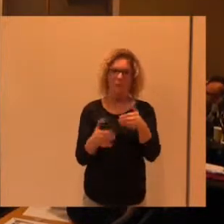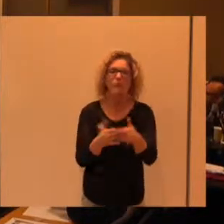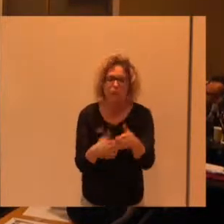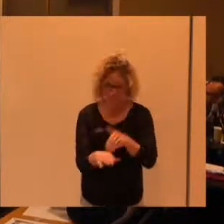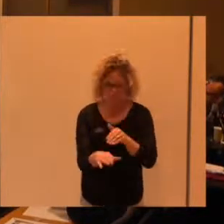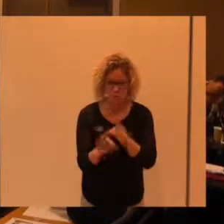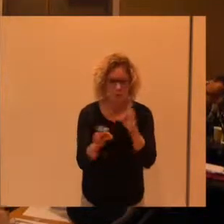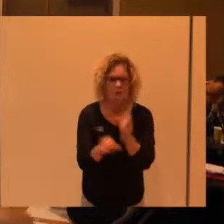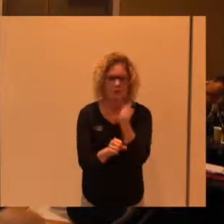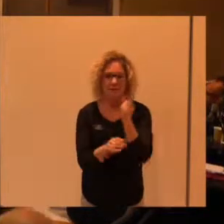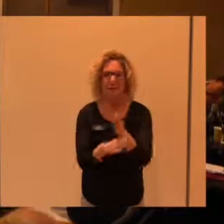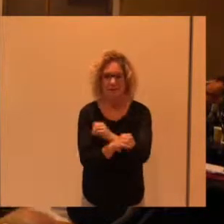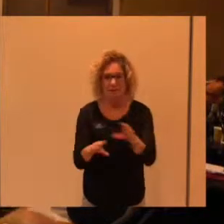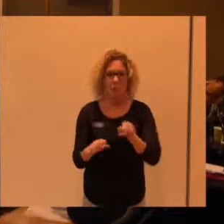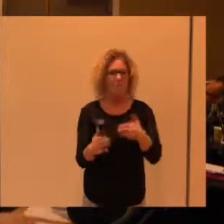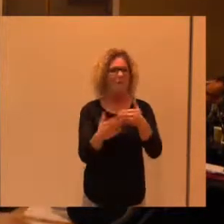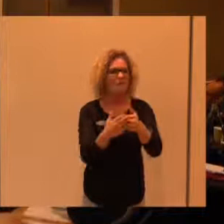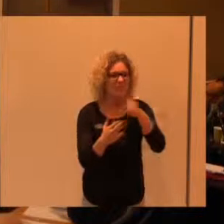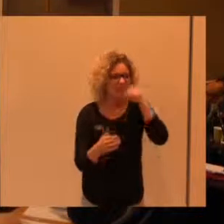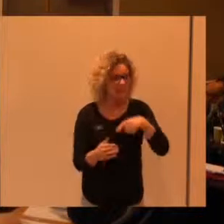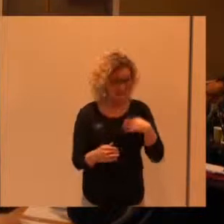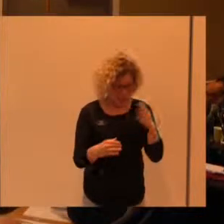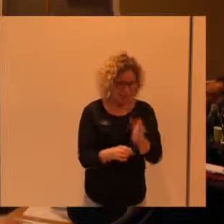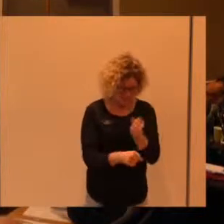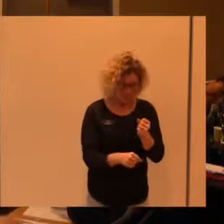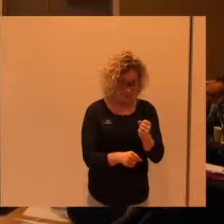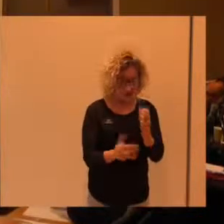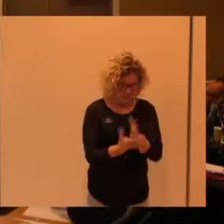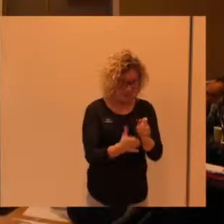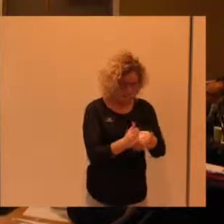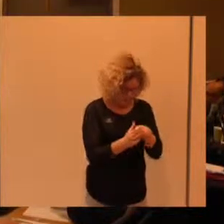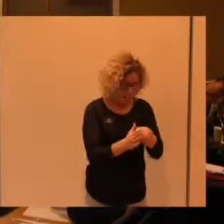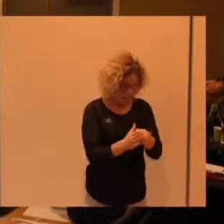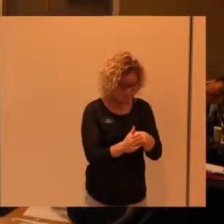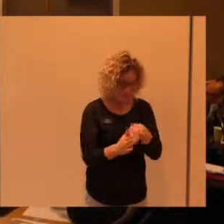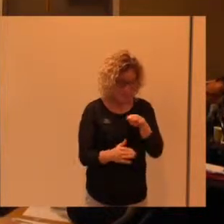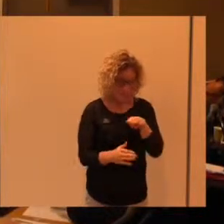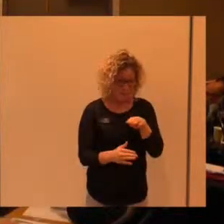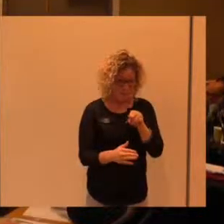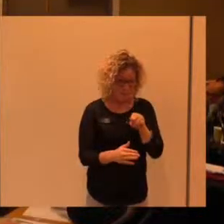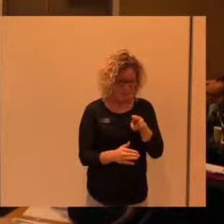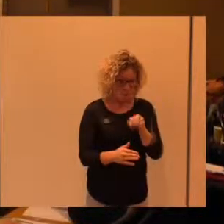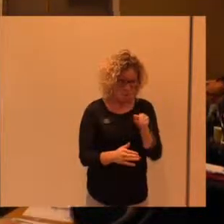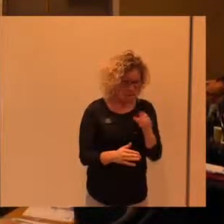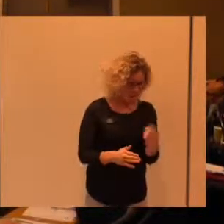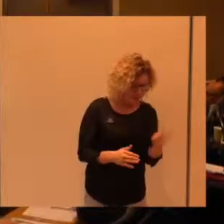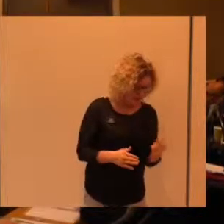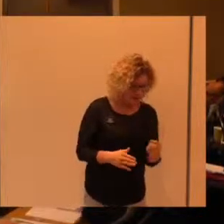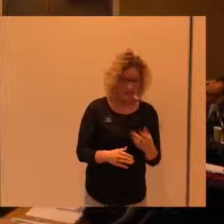budskapet. Kommer jag till filmen om Monica Zeta eller kommer jag till sidan om att betala räkningar? Vi vet fortfarande inte